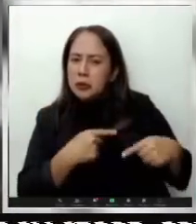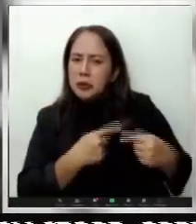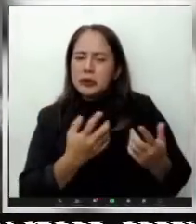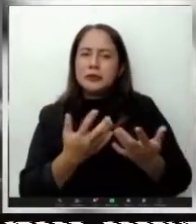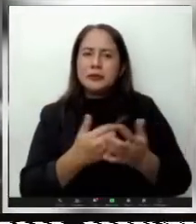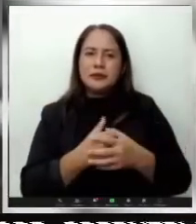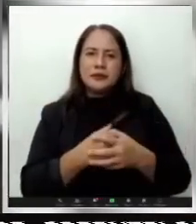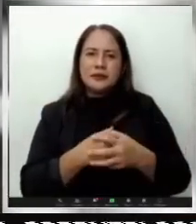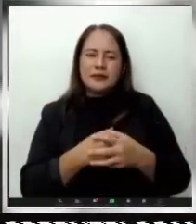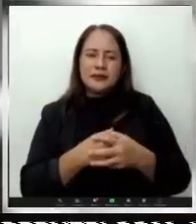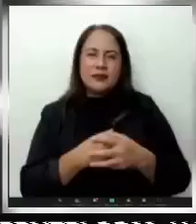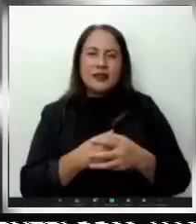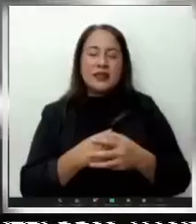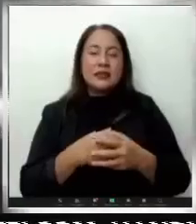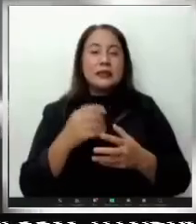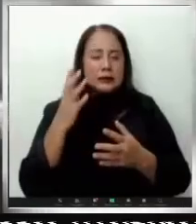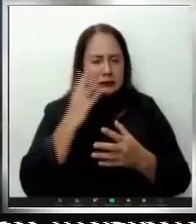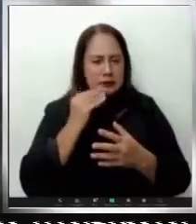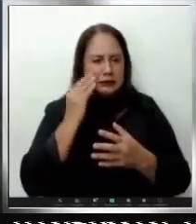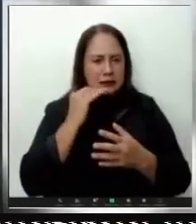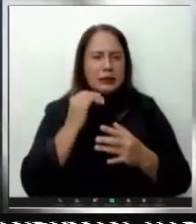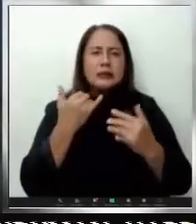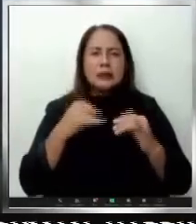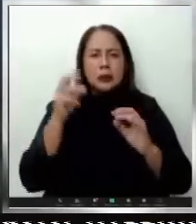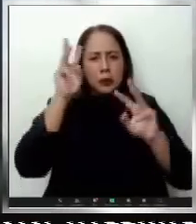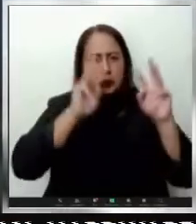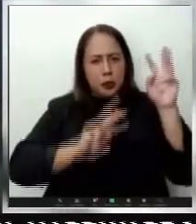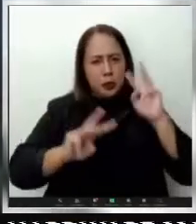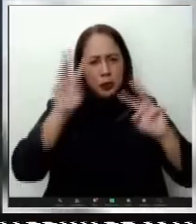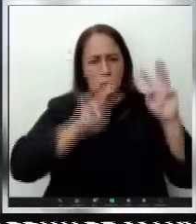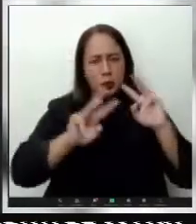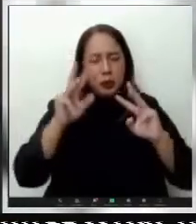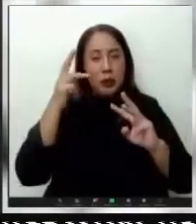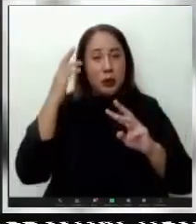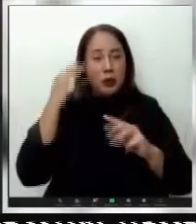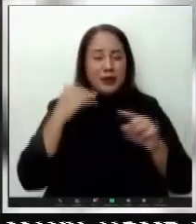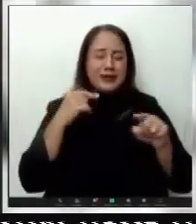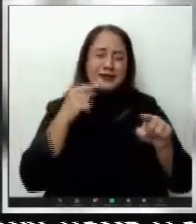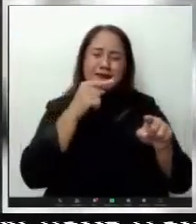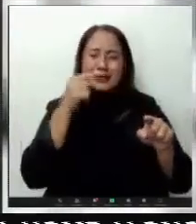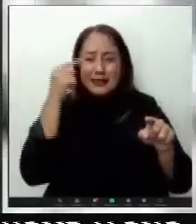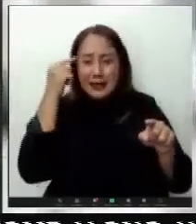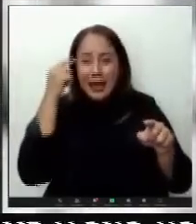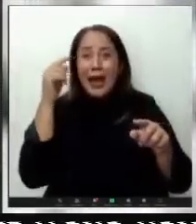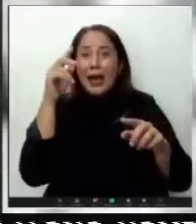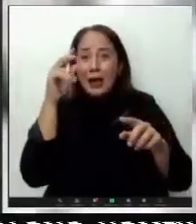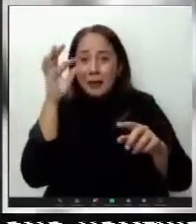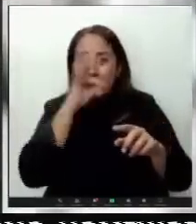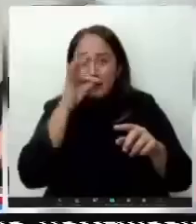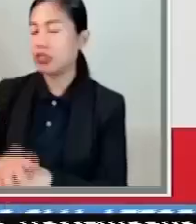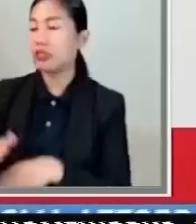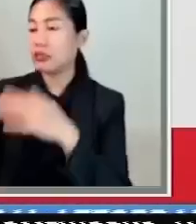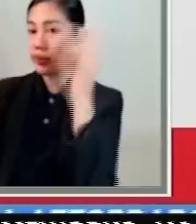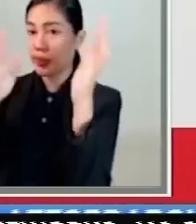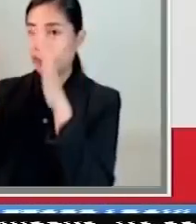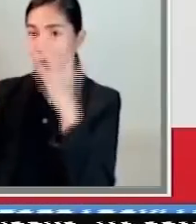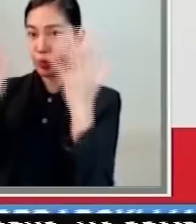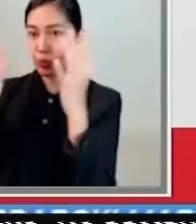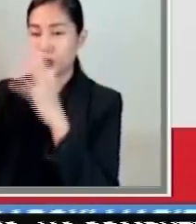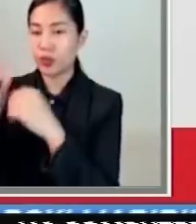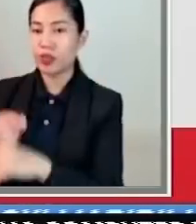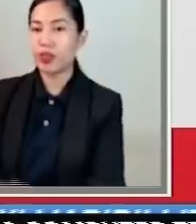Dahil sa naranasan, nag-aalala na rin sila para sa mga nasa Pilipinas na sunod na lalapitan ng bagyo. This typhoon is